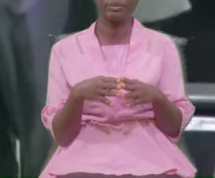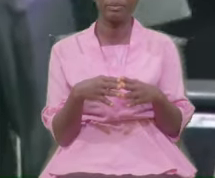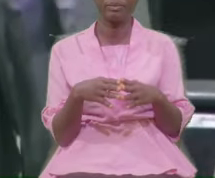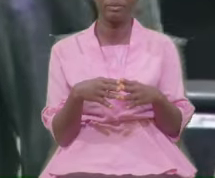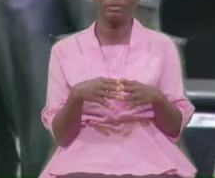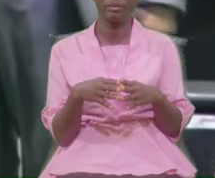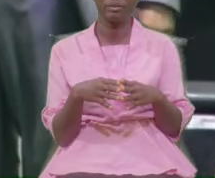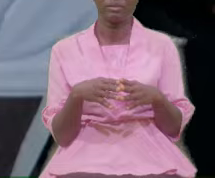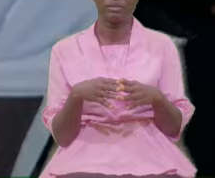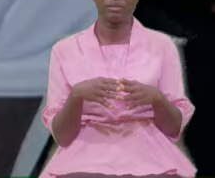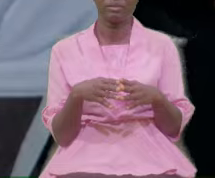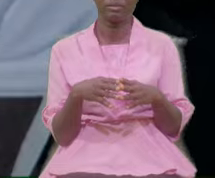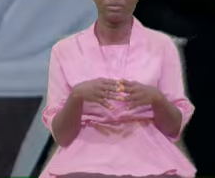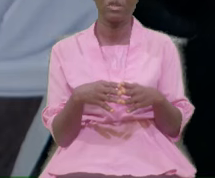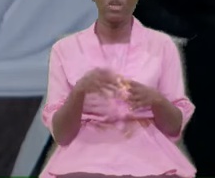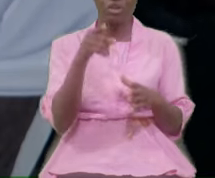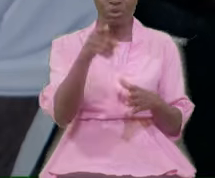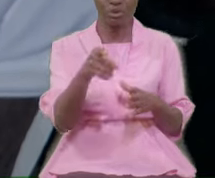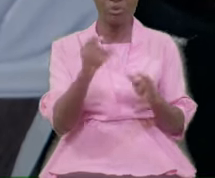ang Ton